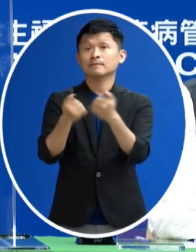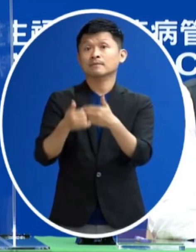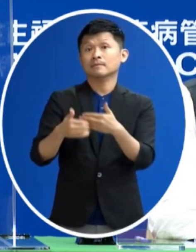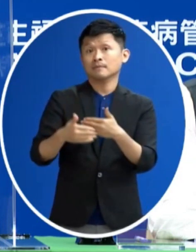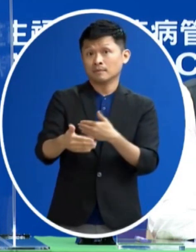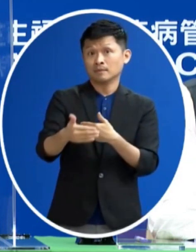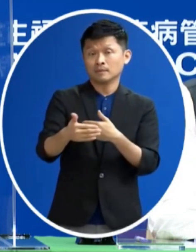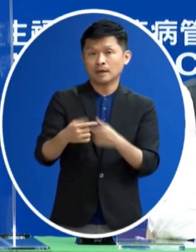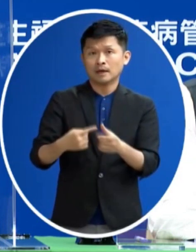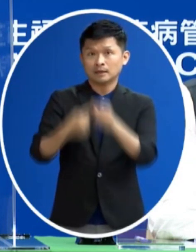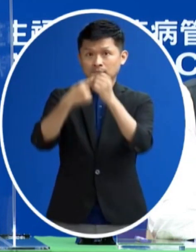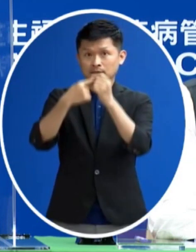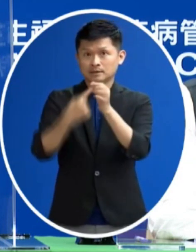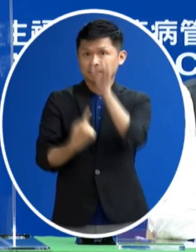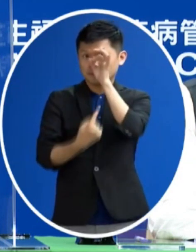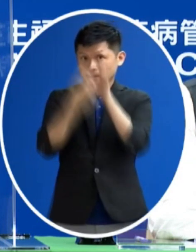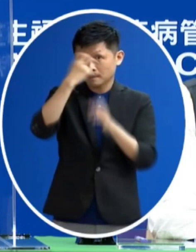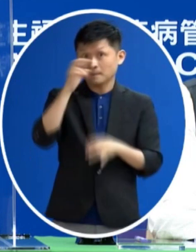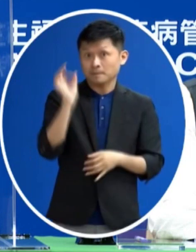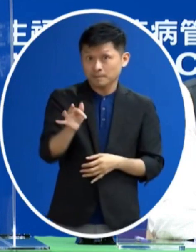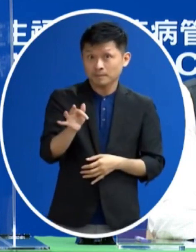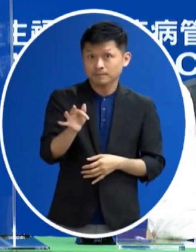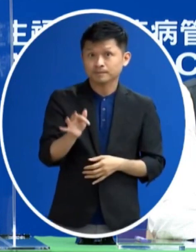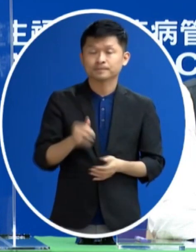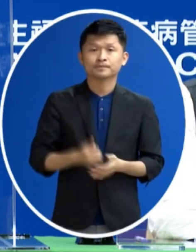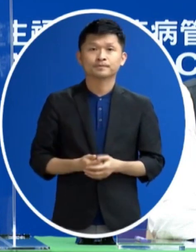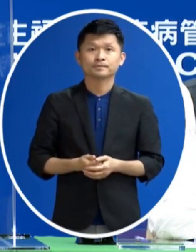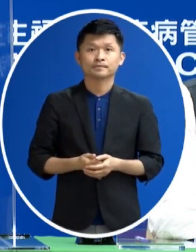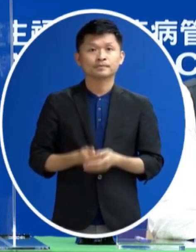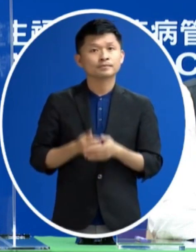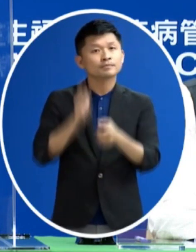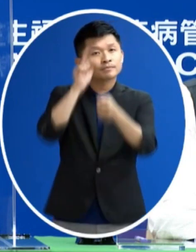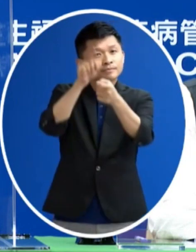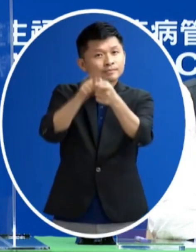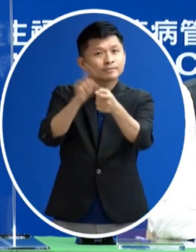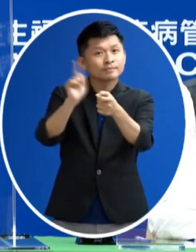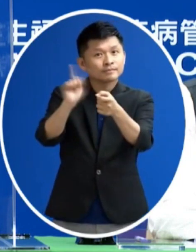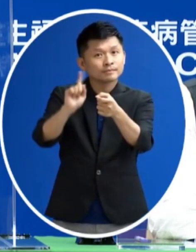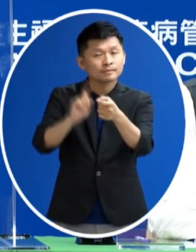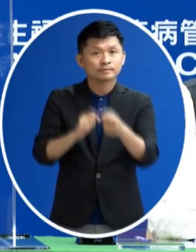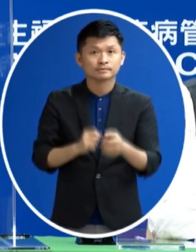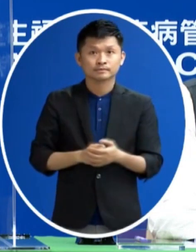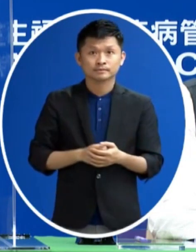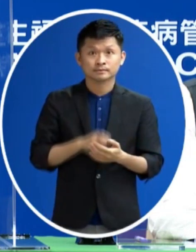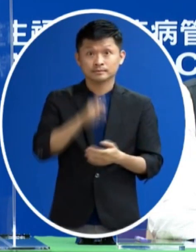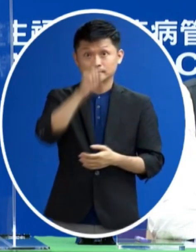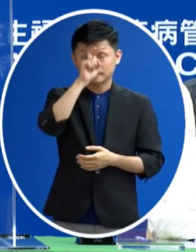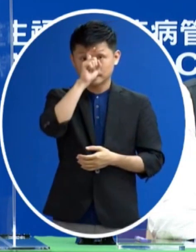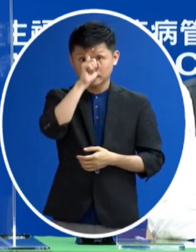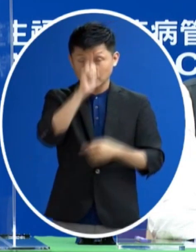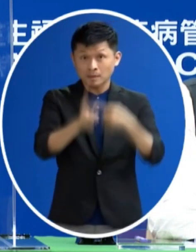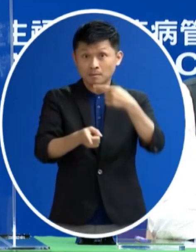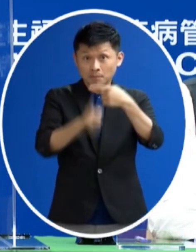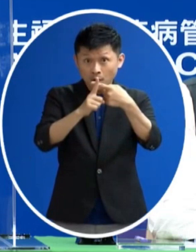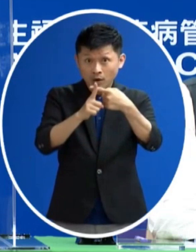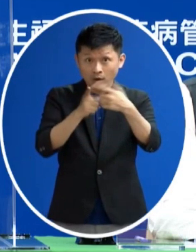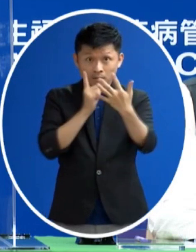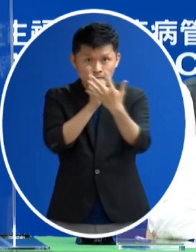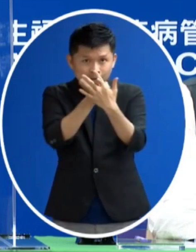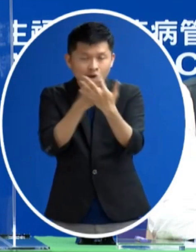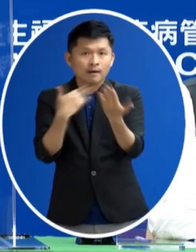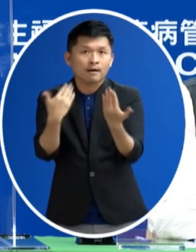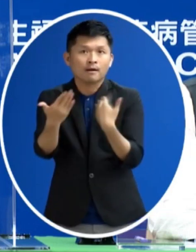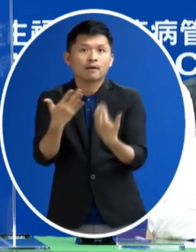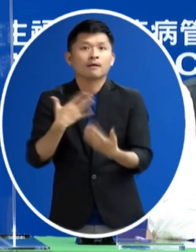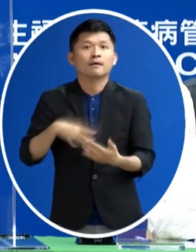而做第一次的快筛。那第一次的快筛是为了及早能够 把确诊者先找出来，那可以进